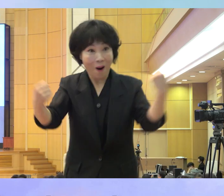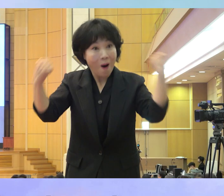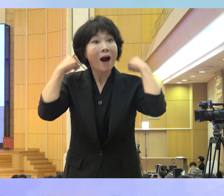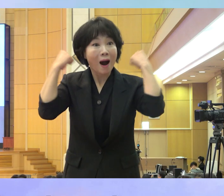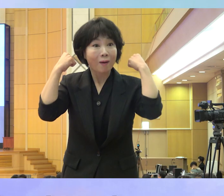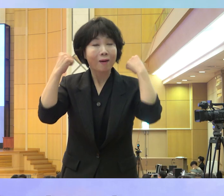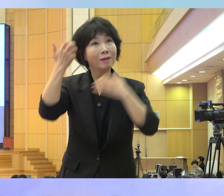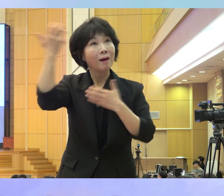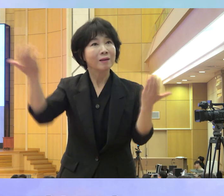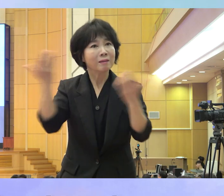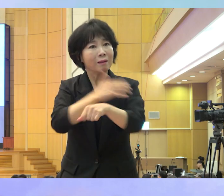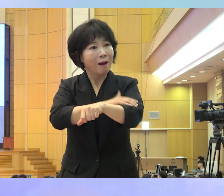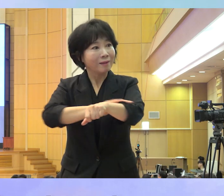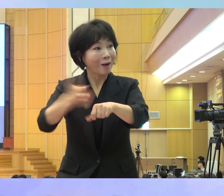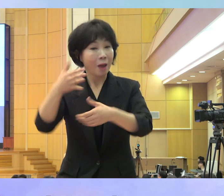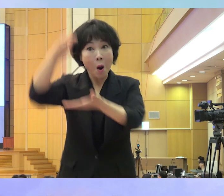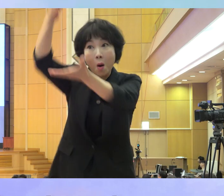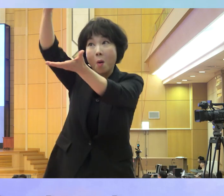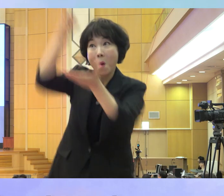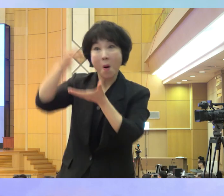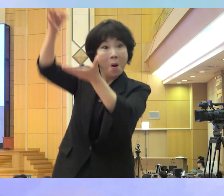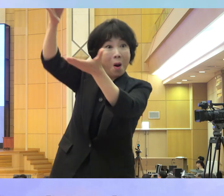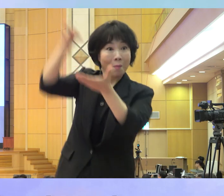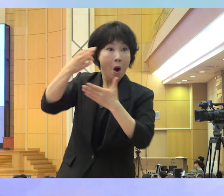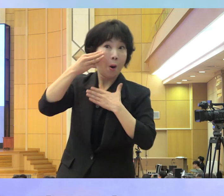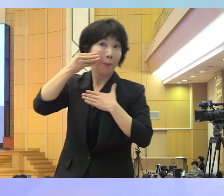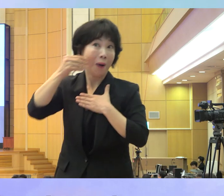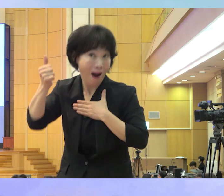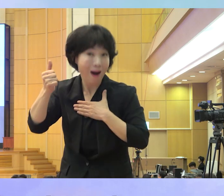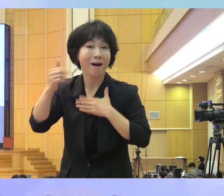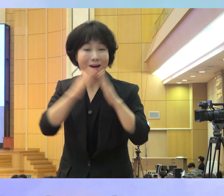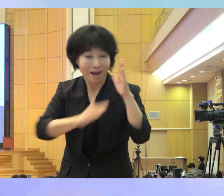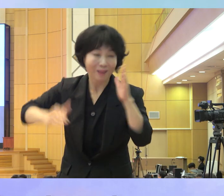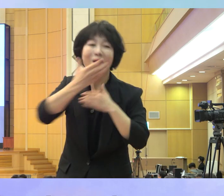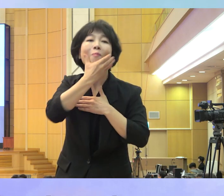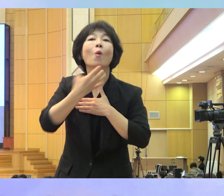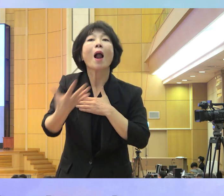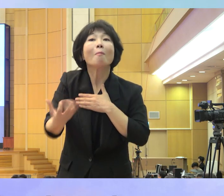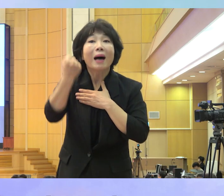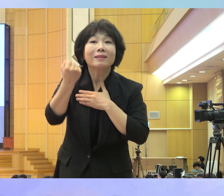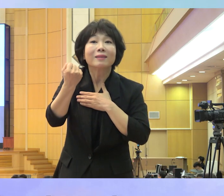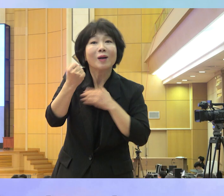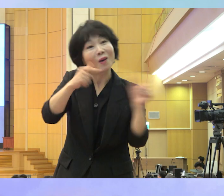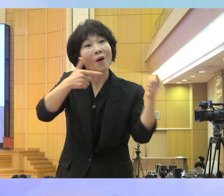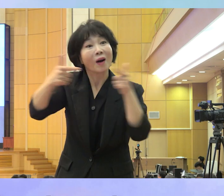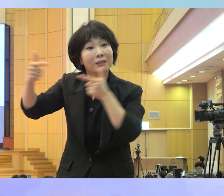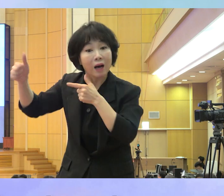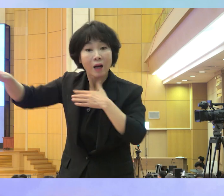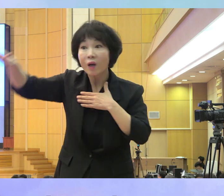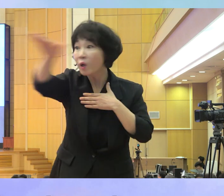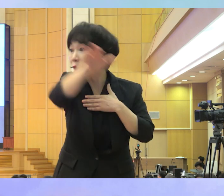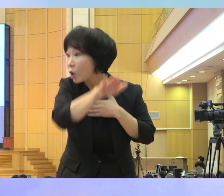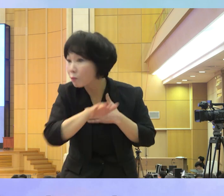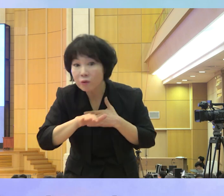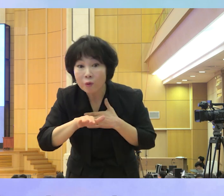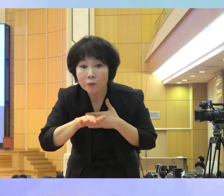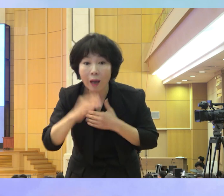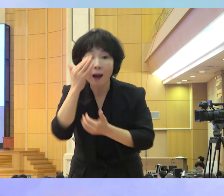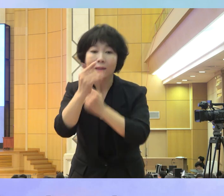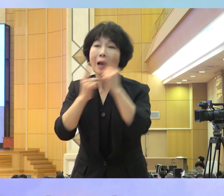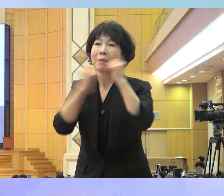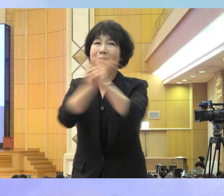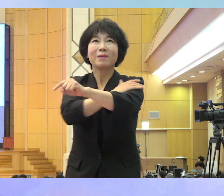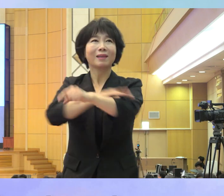건강해지고 내 범사에 물질적으로든 가정적으로든 범사에 복을 받을 수 있는 이런 것들도 여러분들이